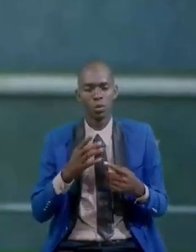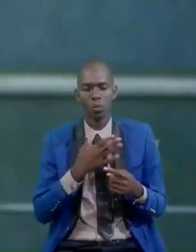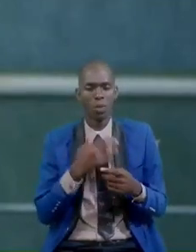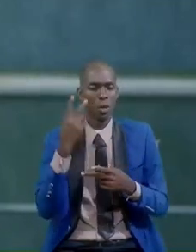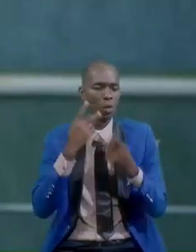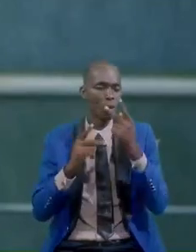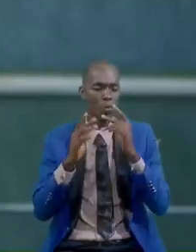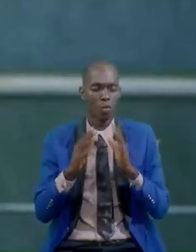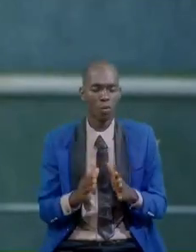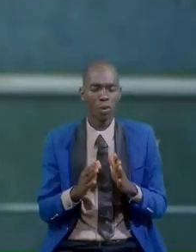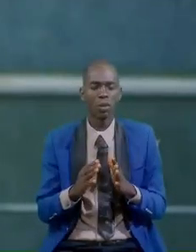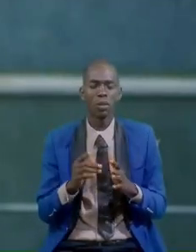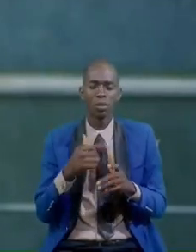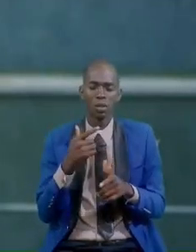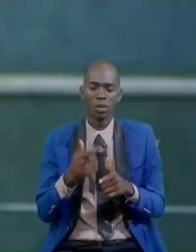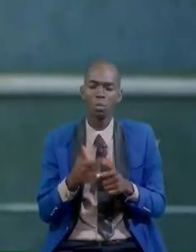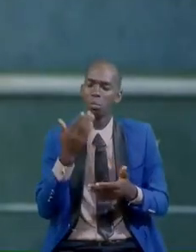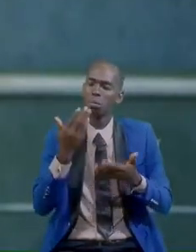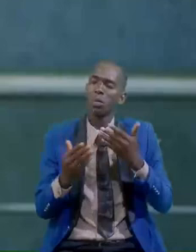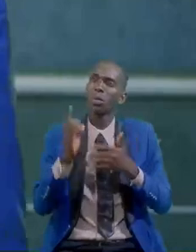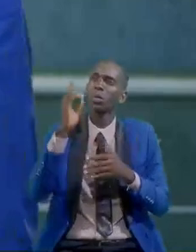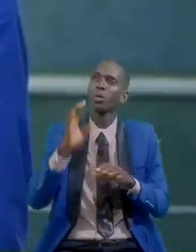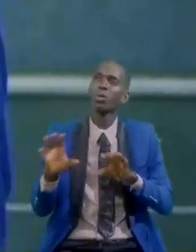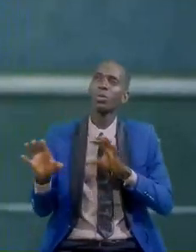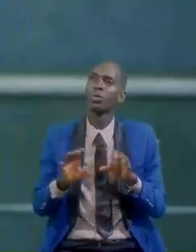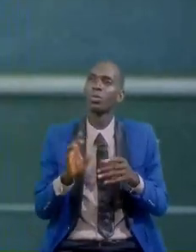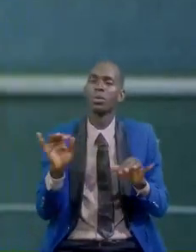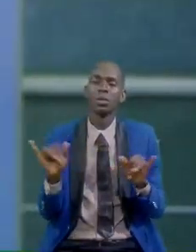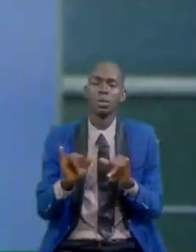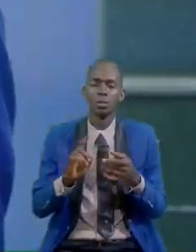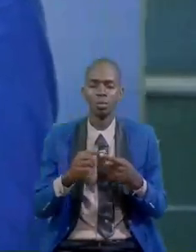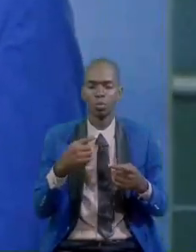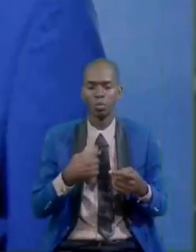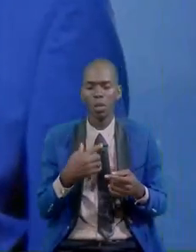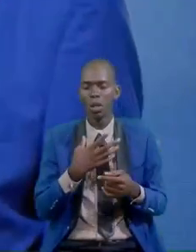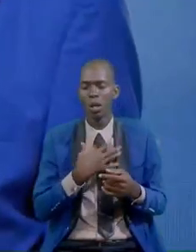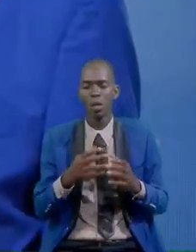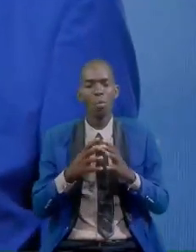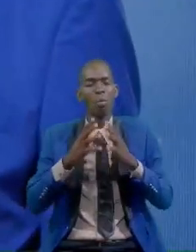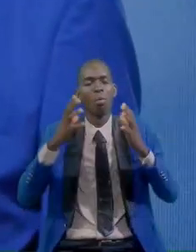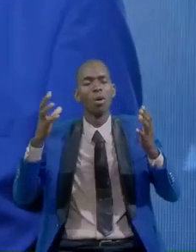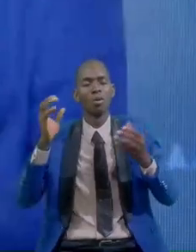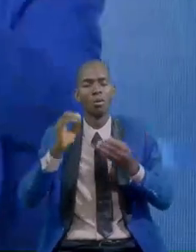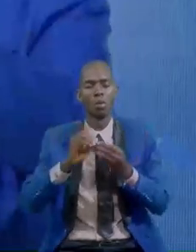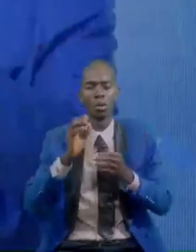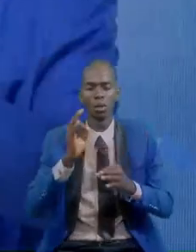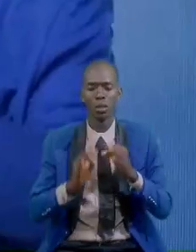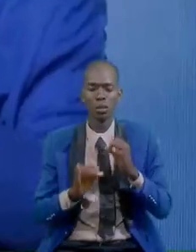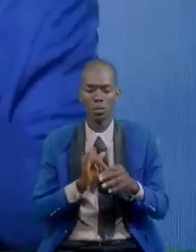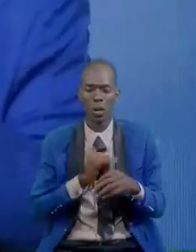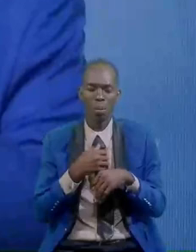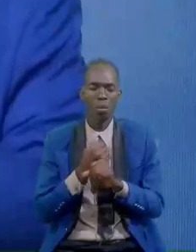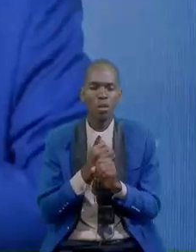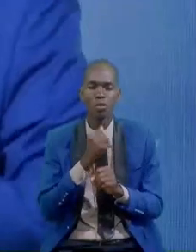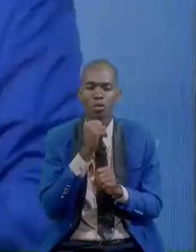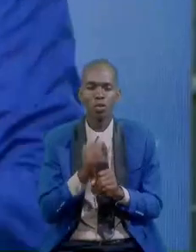Dieu, que les dieux me traitent dans toute leur rigueur. Si je ne fais pas de ta vie ce que